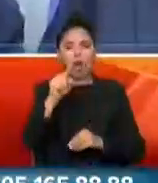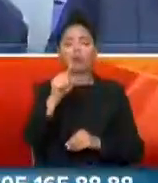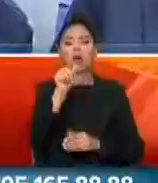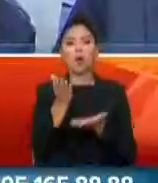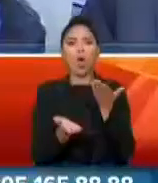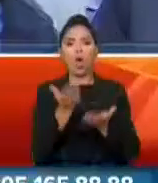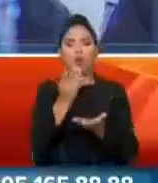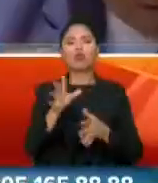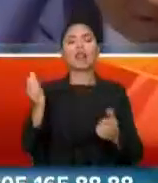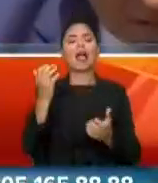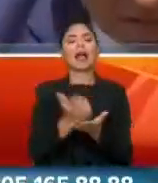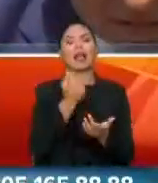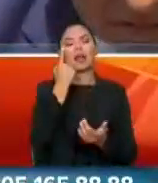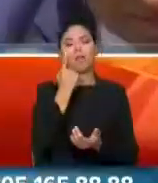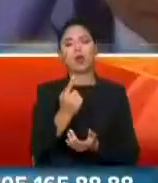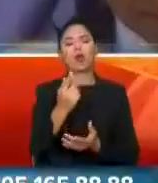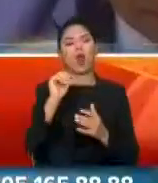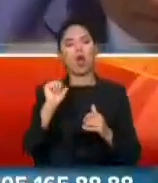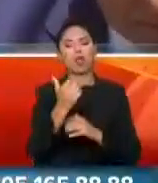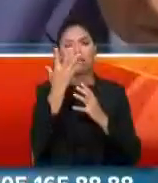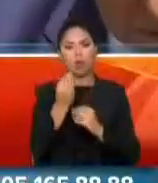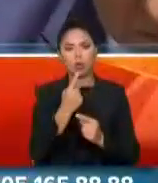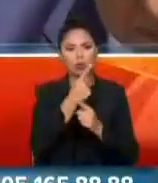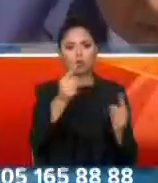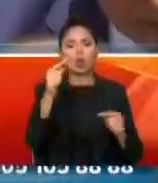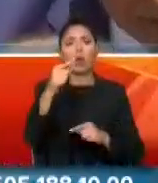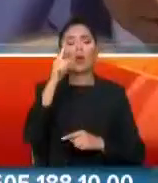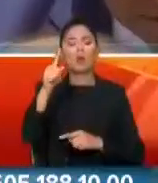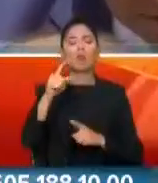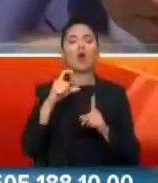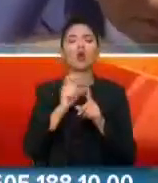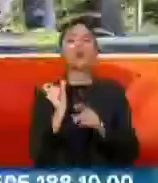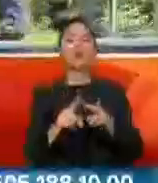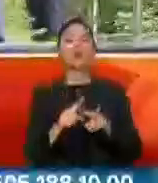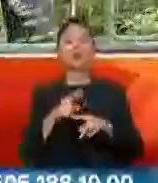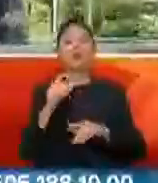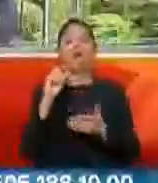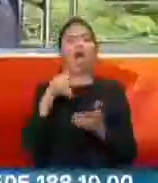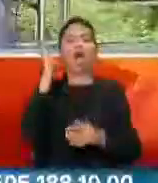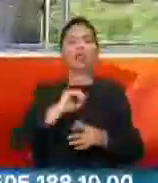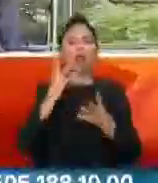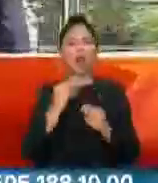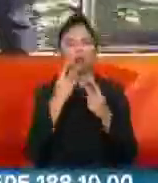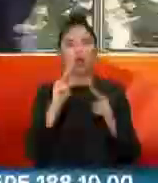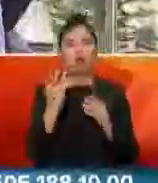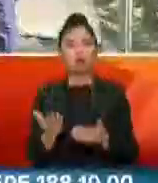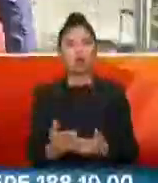potansiyeliyle bağlantılı olduğuna vurgu yapıldı. İnce'nin dünürünün aday yapıldığı hatırlatıldı.